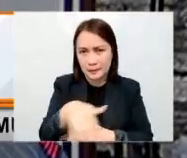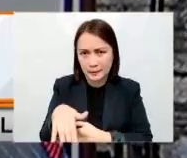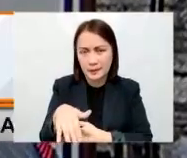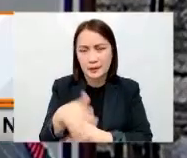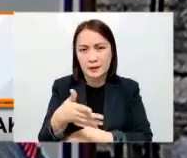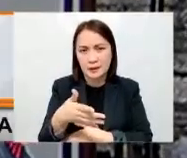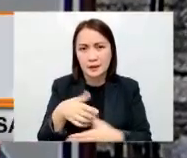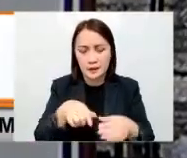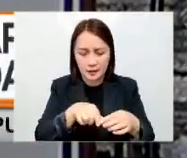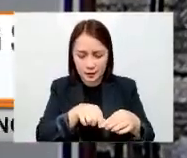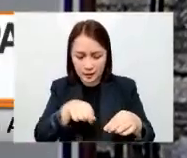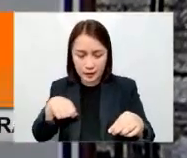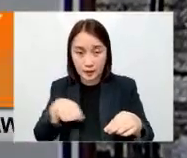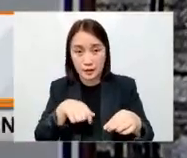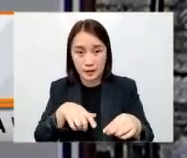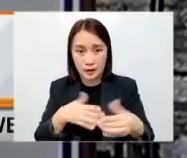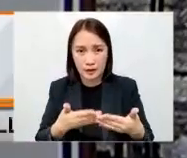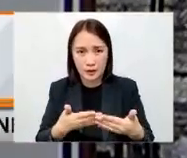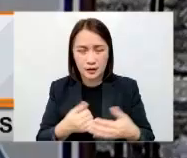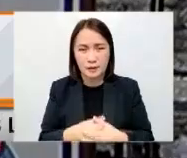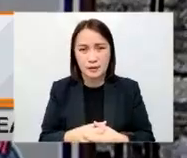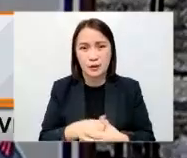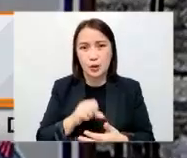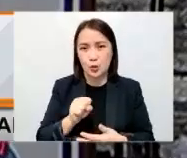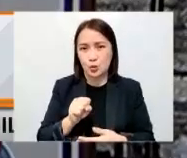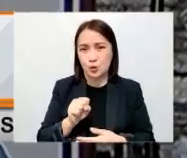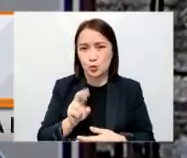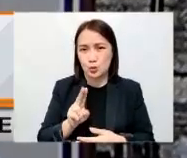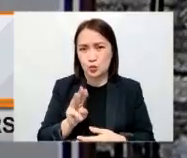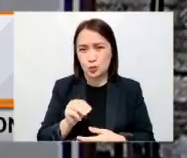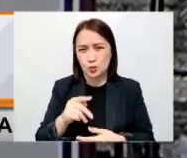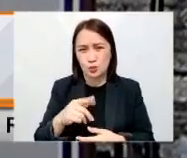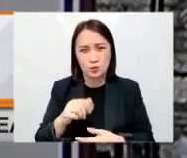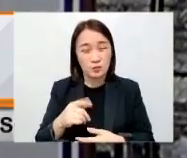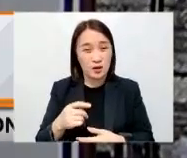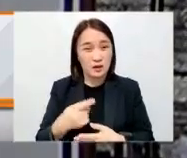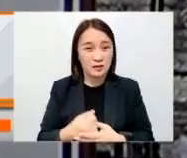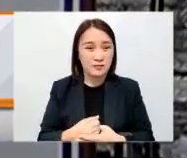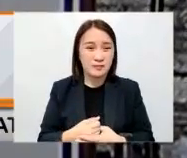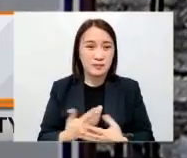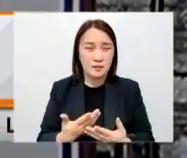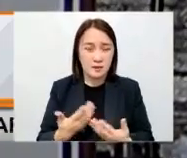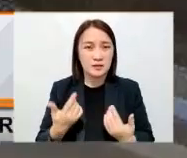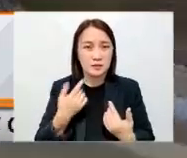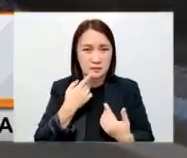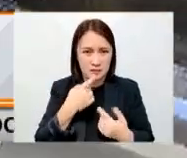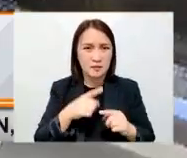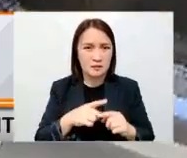o allegedly sumpak doon sa lugar nila. Na base sa kanila,